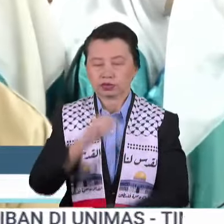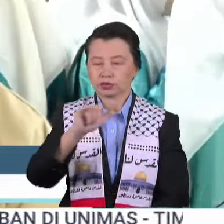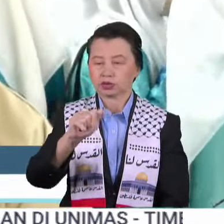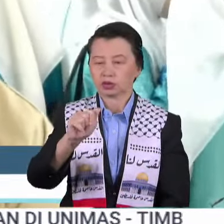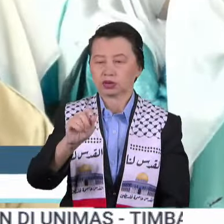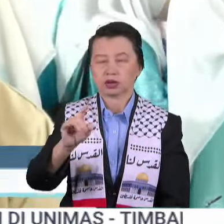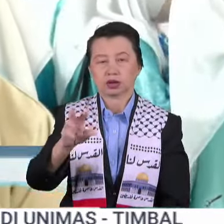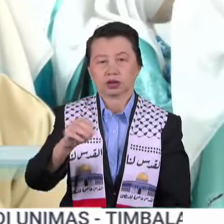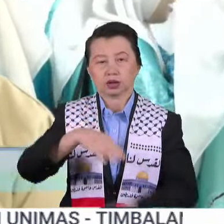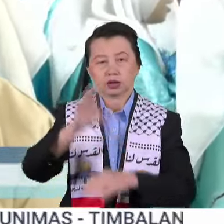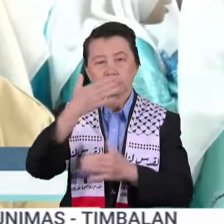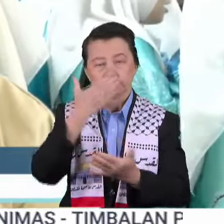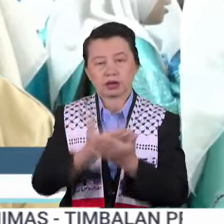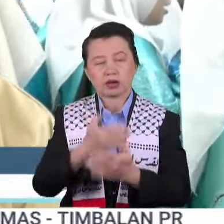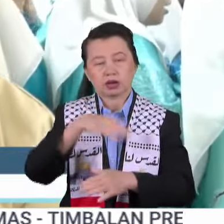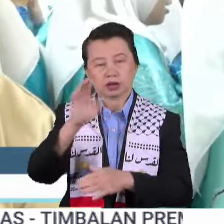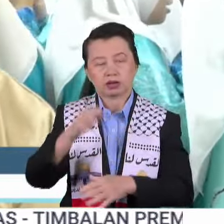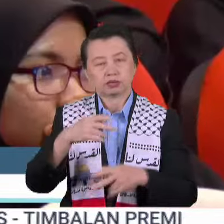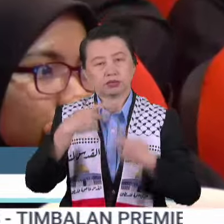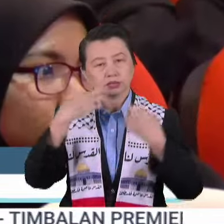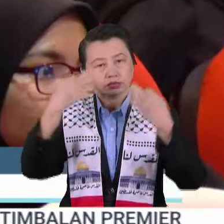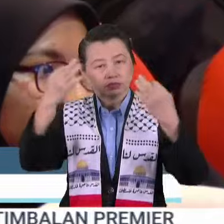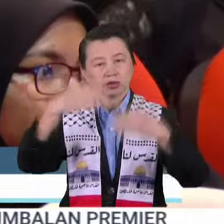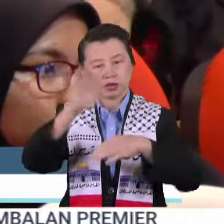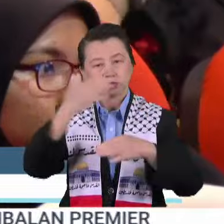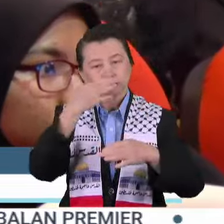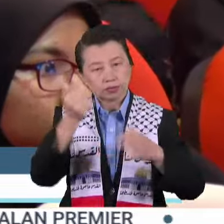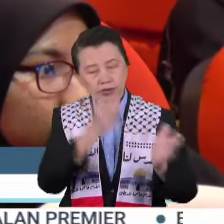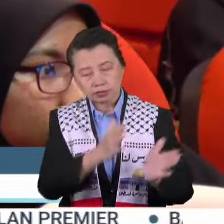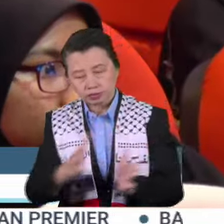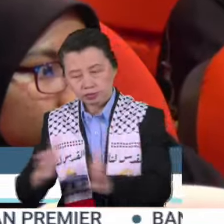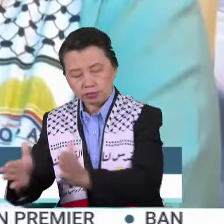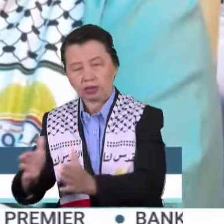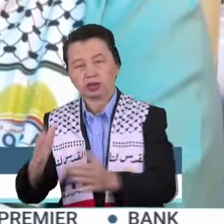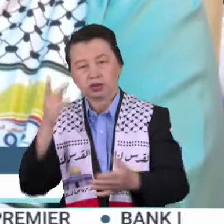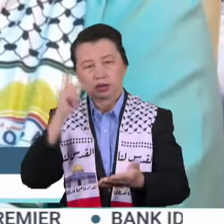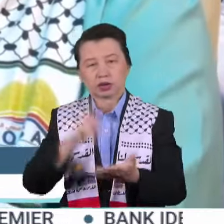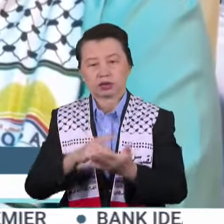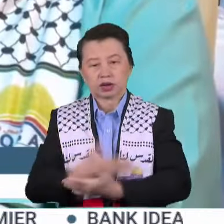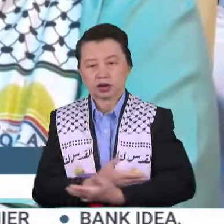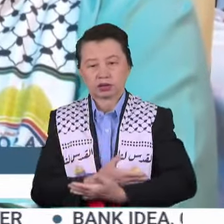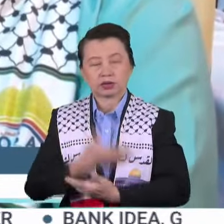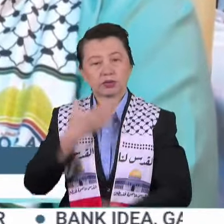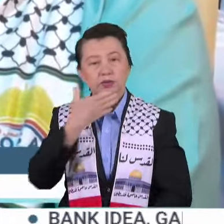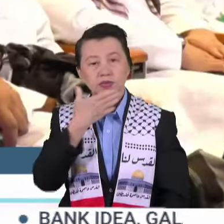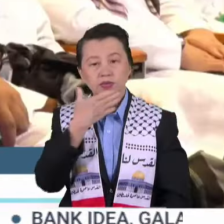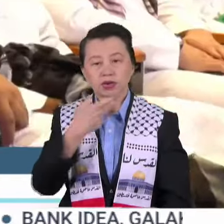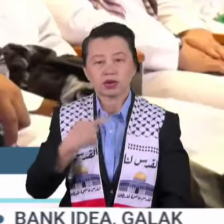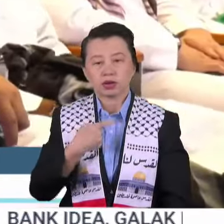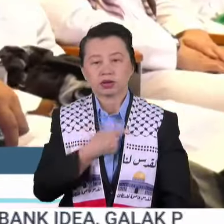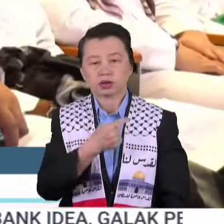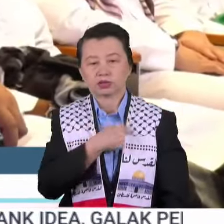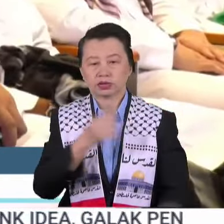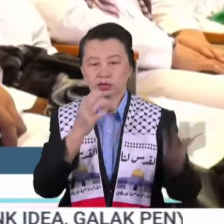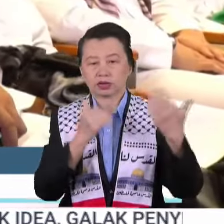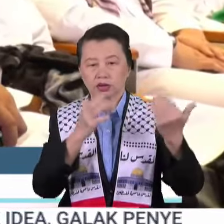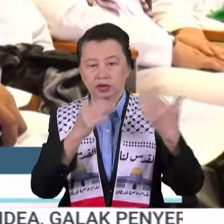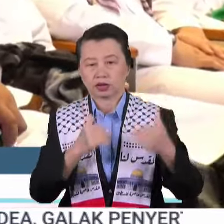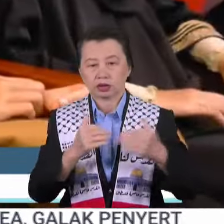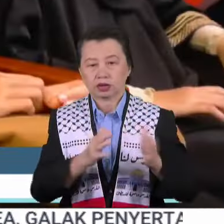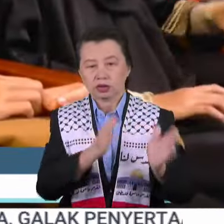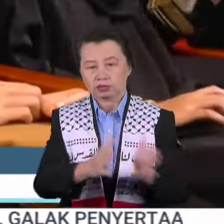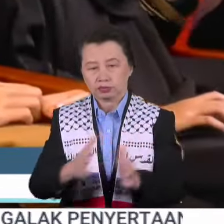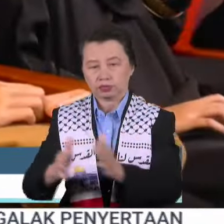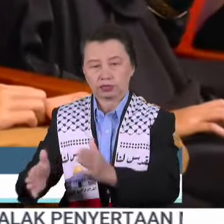baik, lebih dikenali dan lebih tersusun dan juga dikenali terutamanya di kalangan anak muda. Dan kita saya mengharapkan